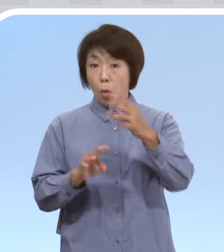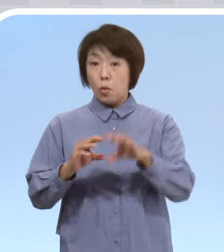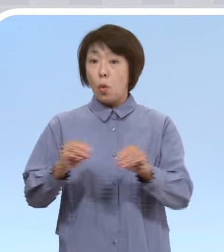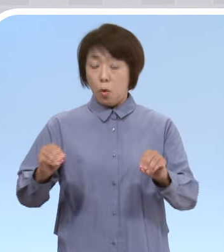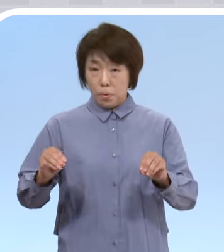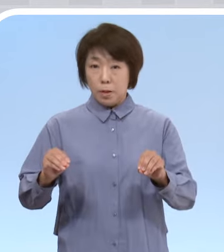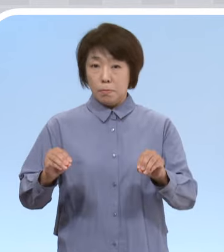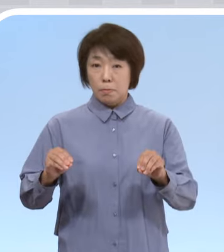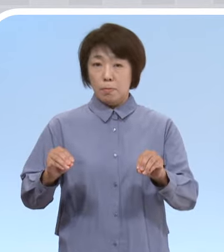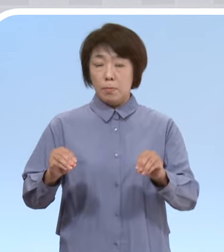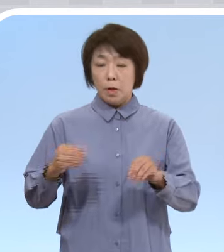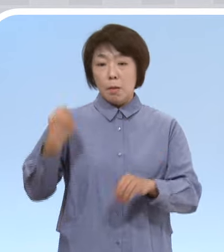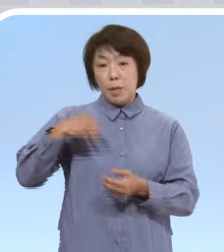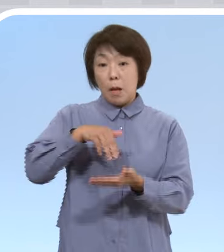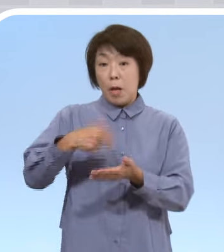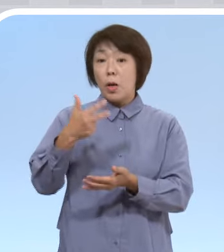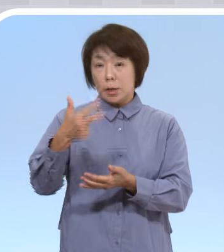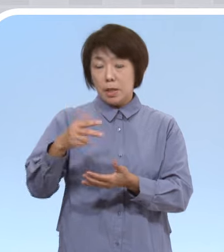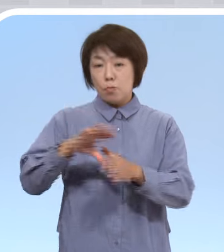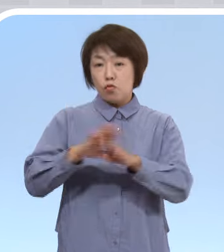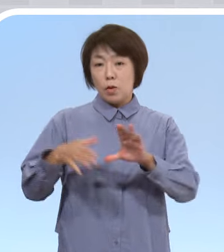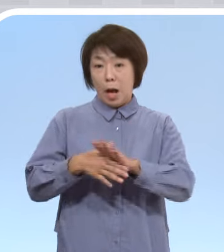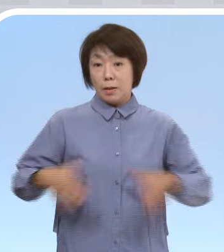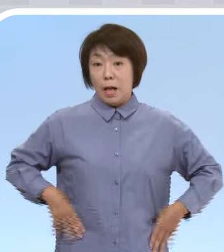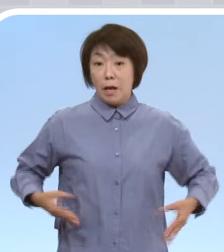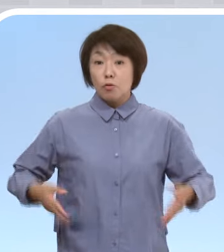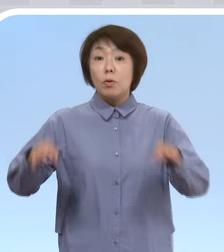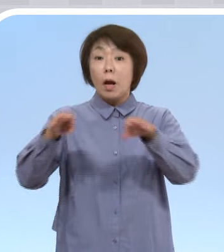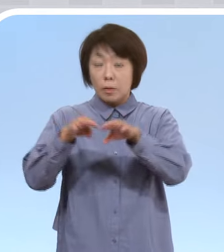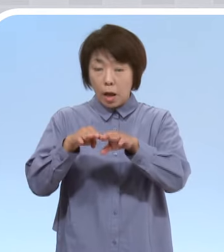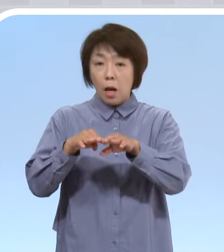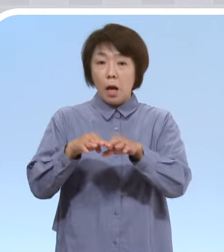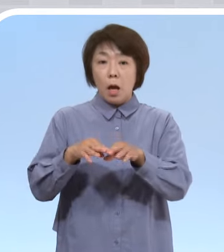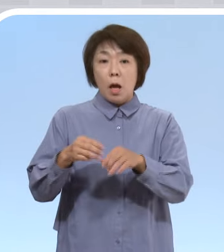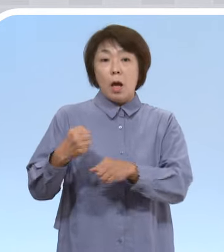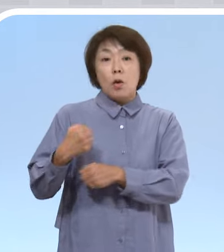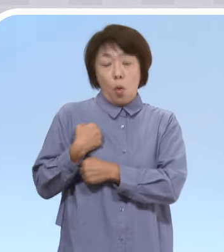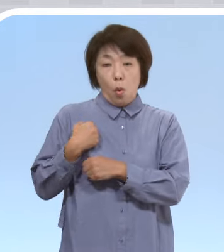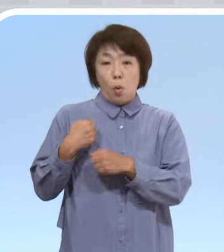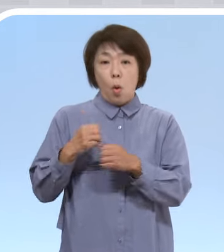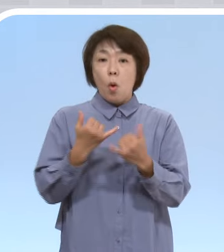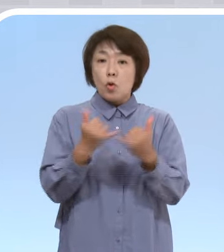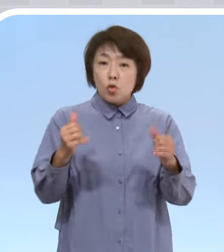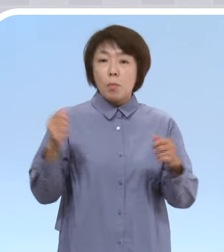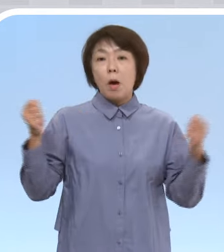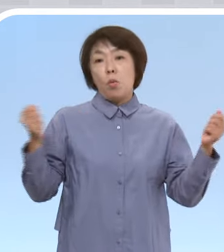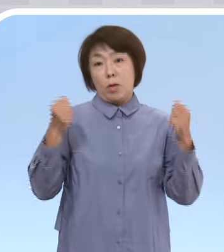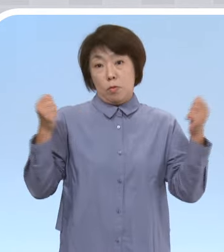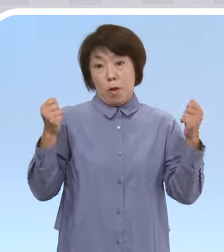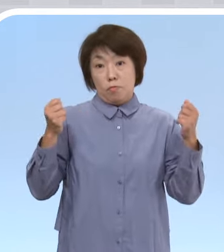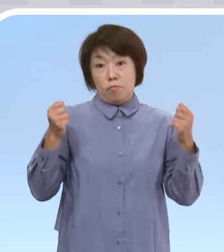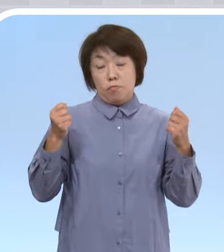8月24日土曜日、南淡路市文化体育館で兵庫ヒューマンフェスティバル